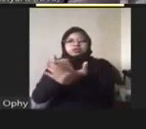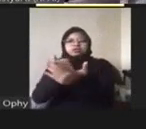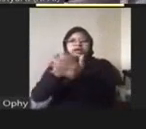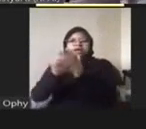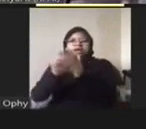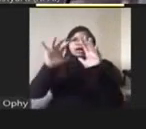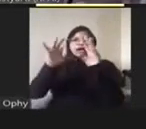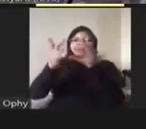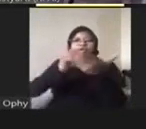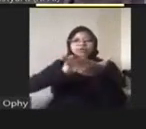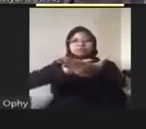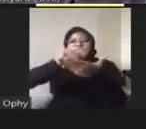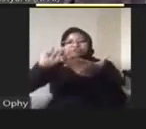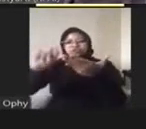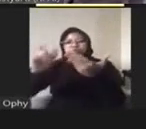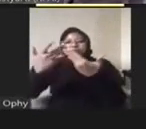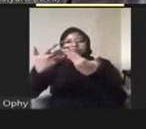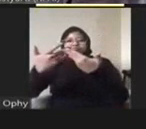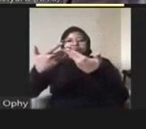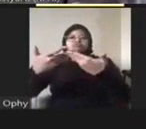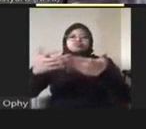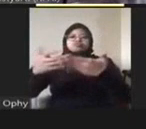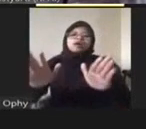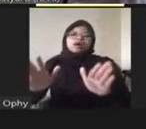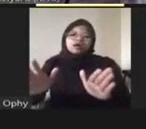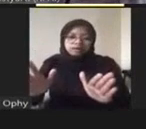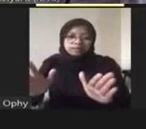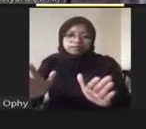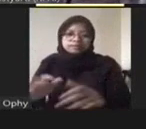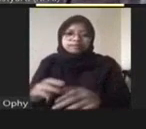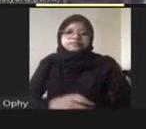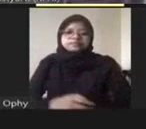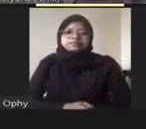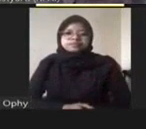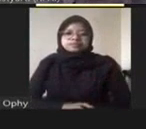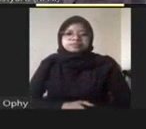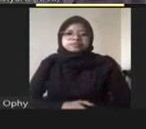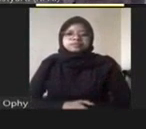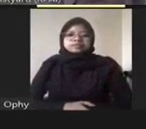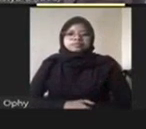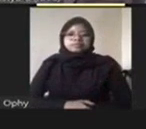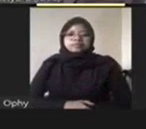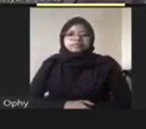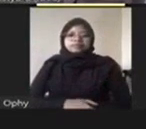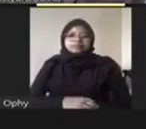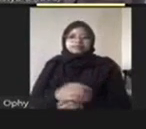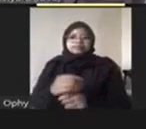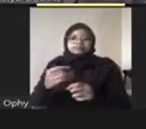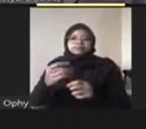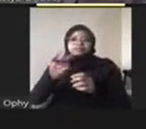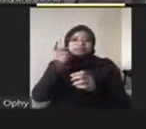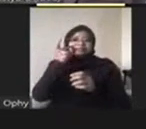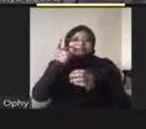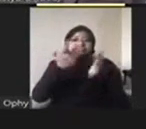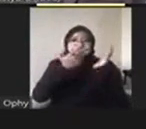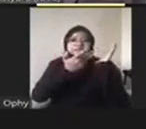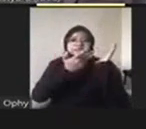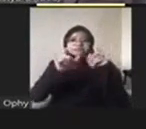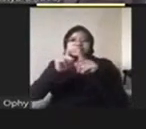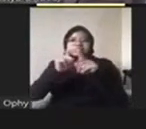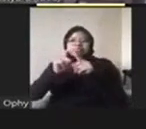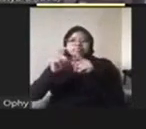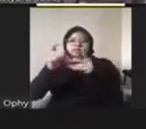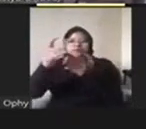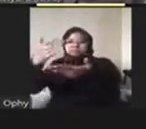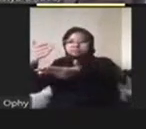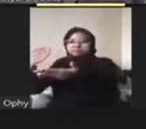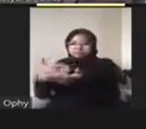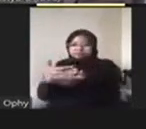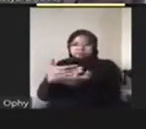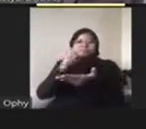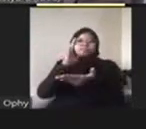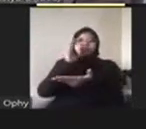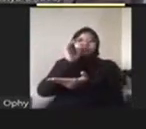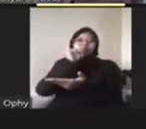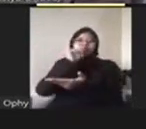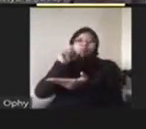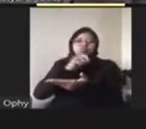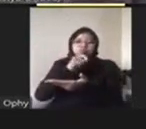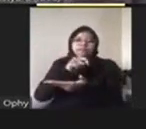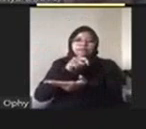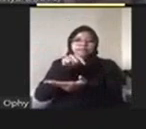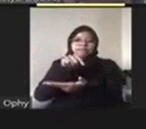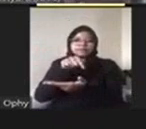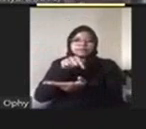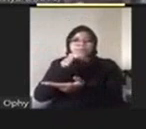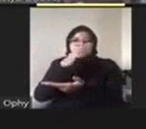sekolah mau dibuka kembali. Nah, ini adalah data dari responden orang tua ya. Kita lihat bahwa